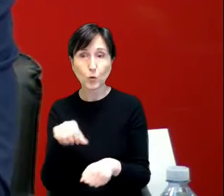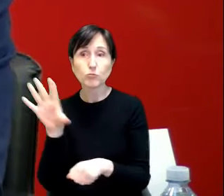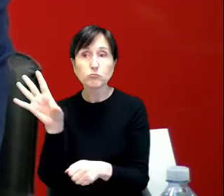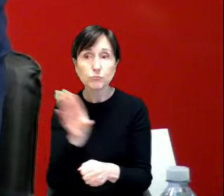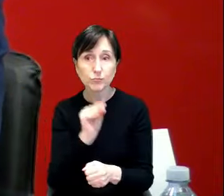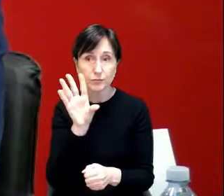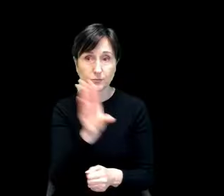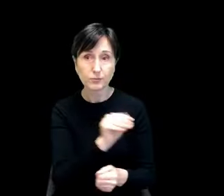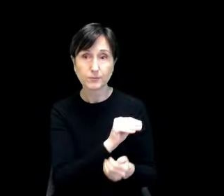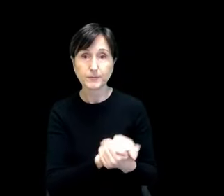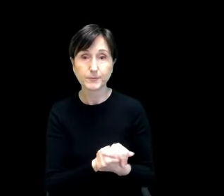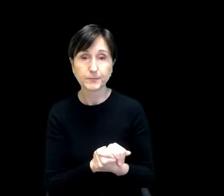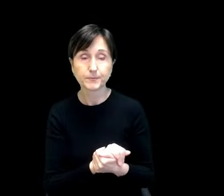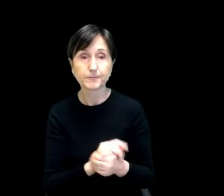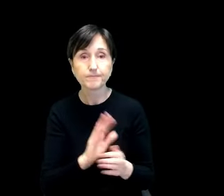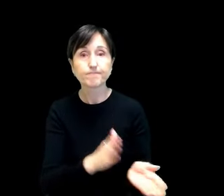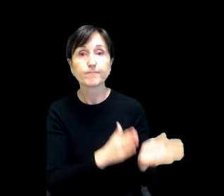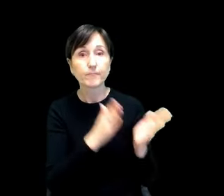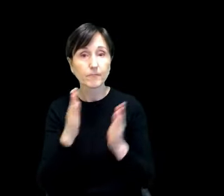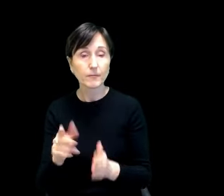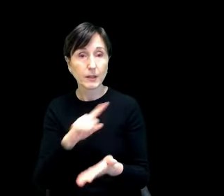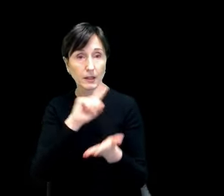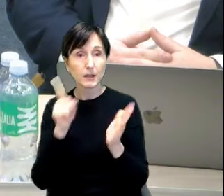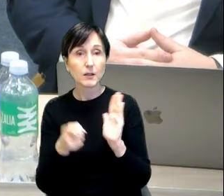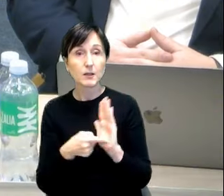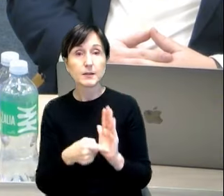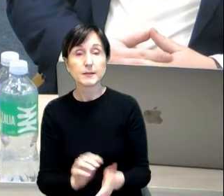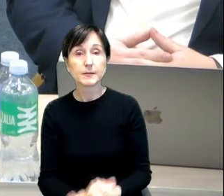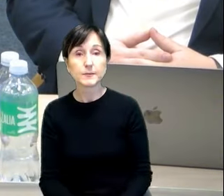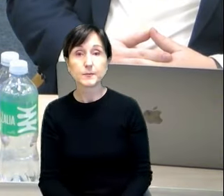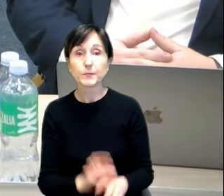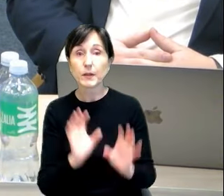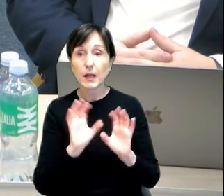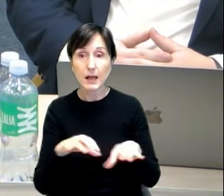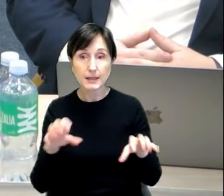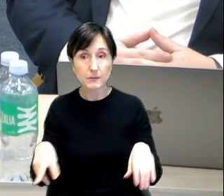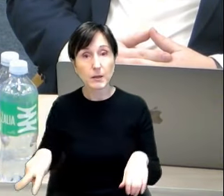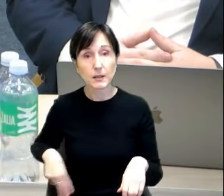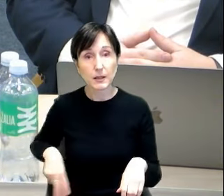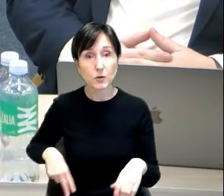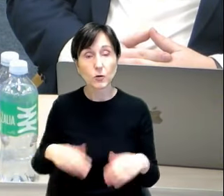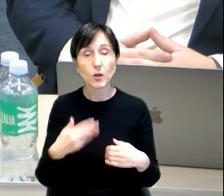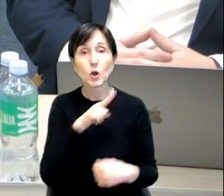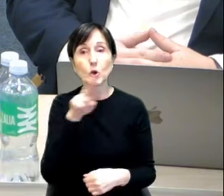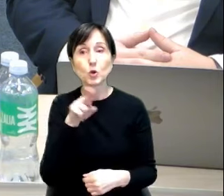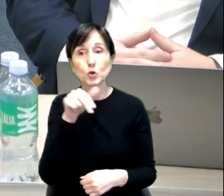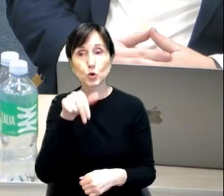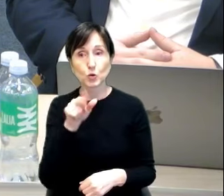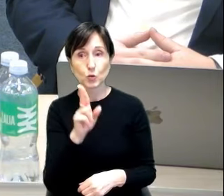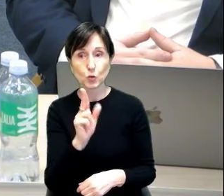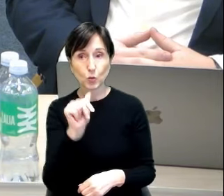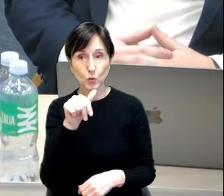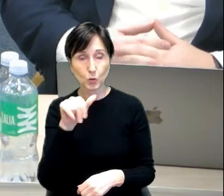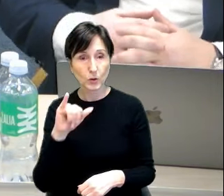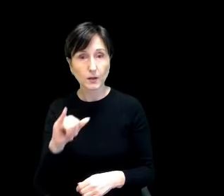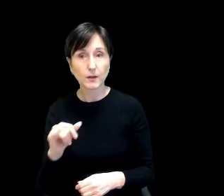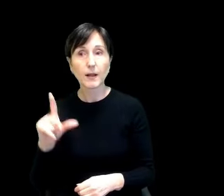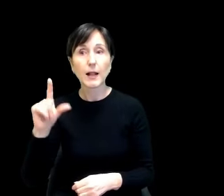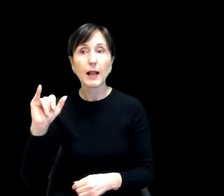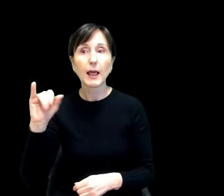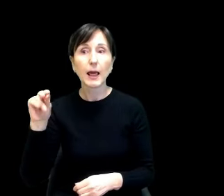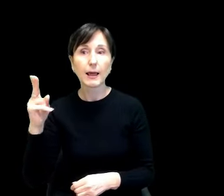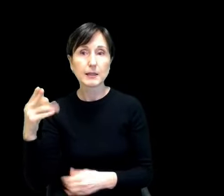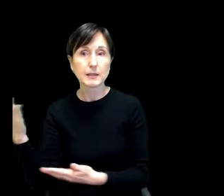sekantis klausimas kitas klausimas administracijos direktoriui andriui žukui bus užduos kolega saulius lėkis